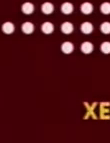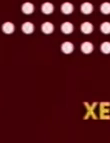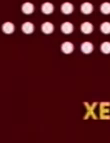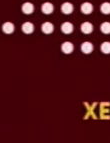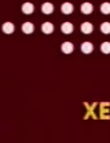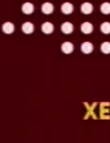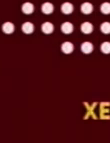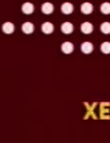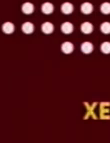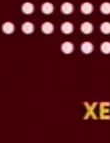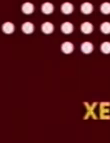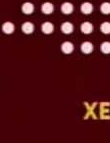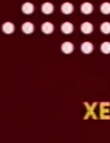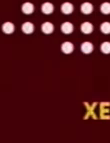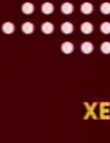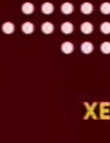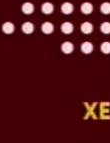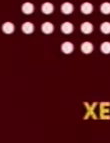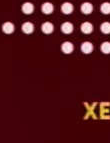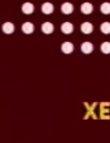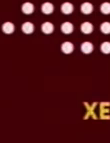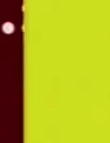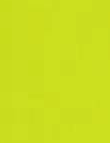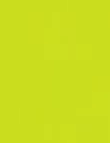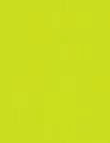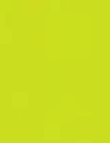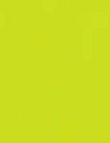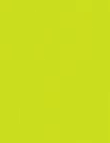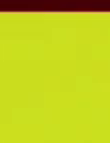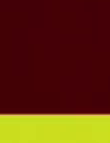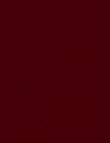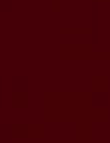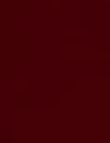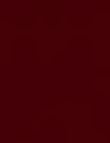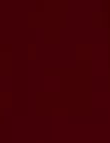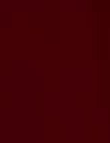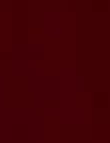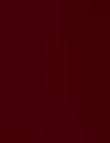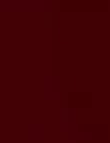вночі 11-16 градусів, день 24-29.